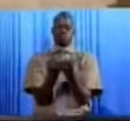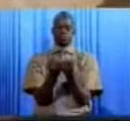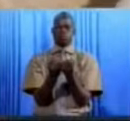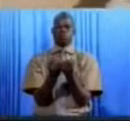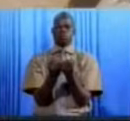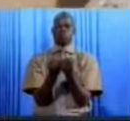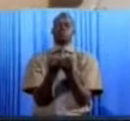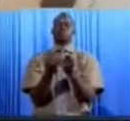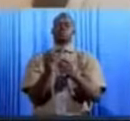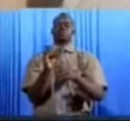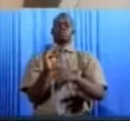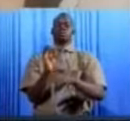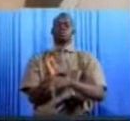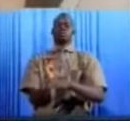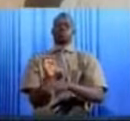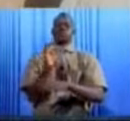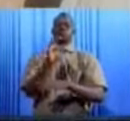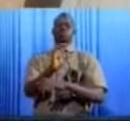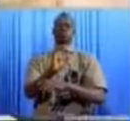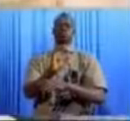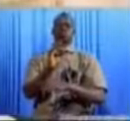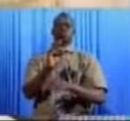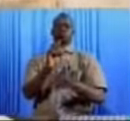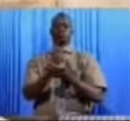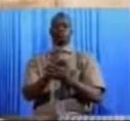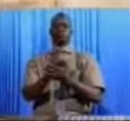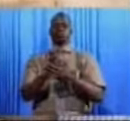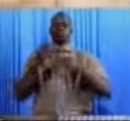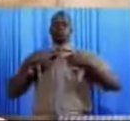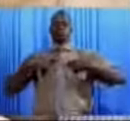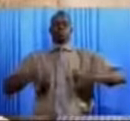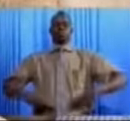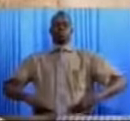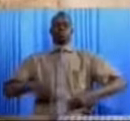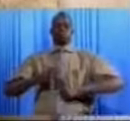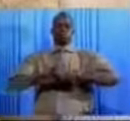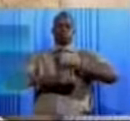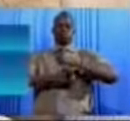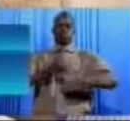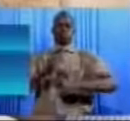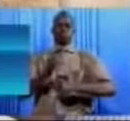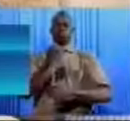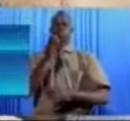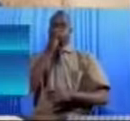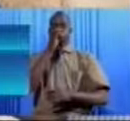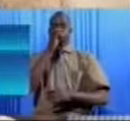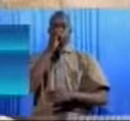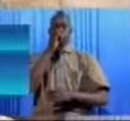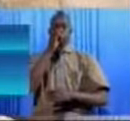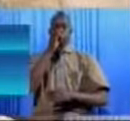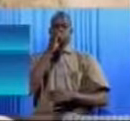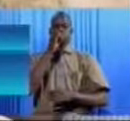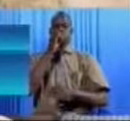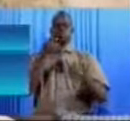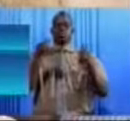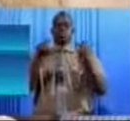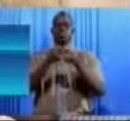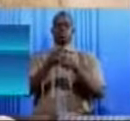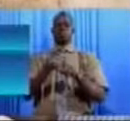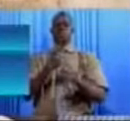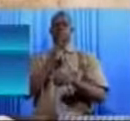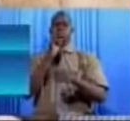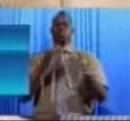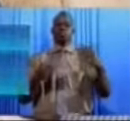d'innovations dans ceux qui habitent les élévations souffle en approvisionnement d'eau et comme ils sont